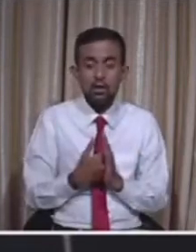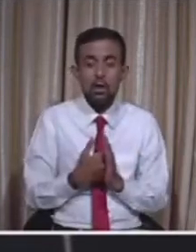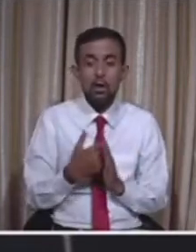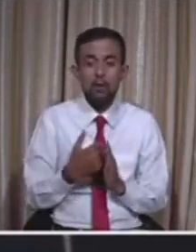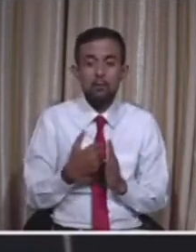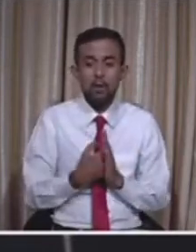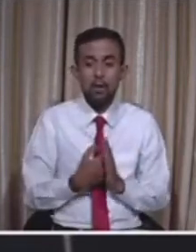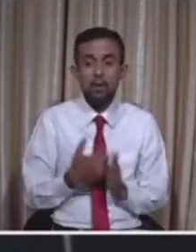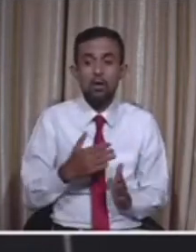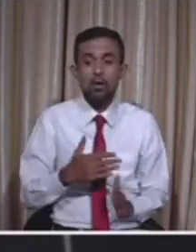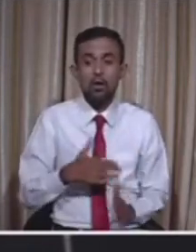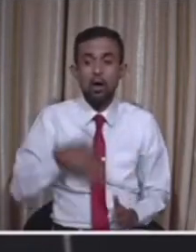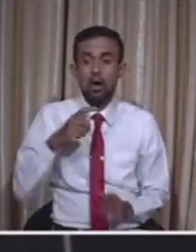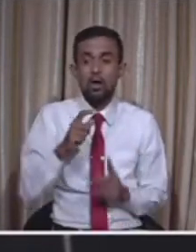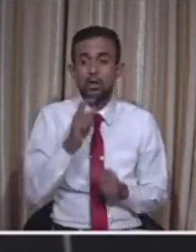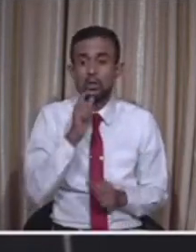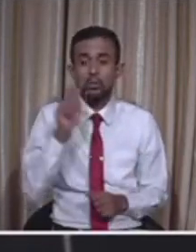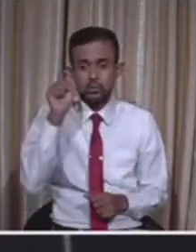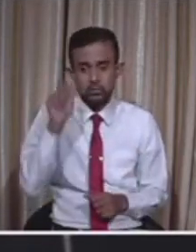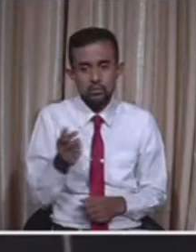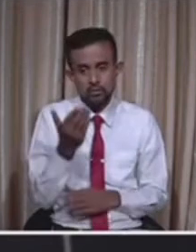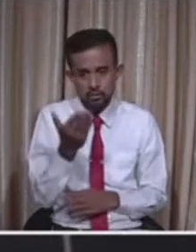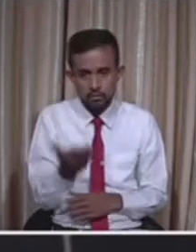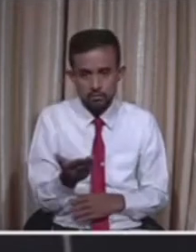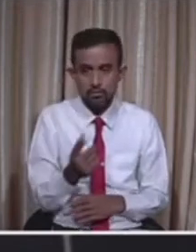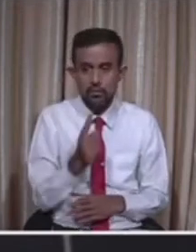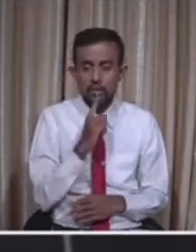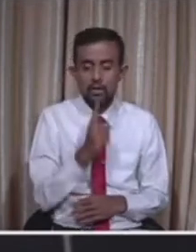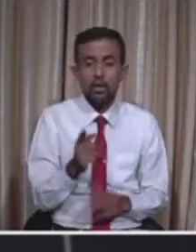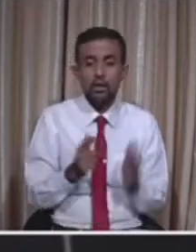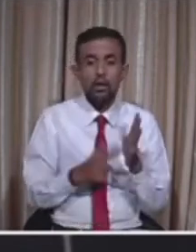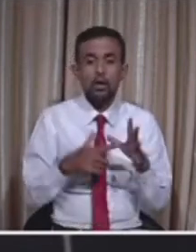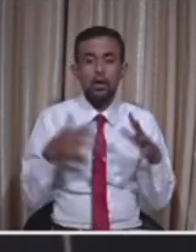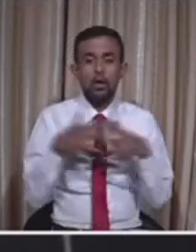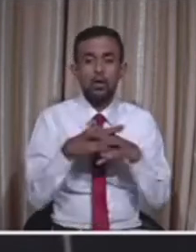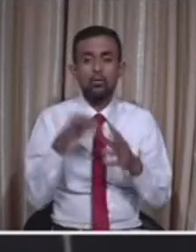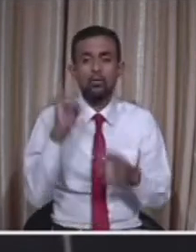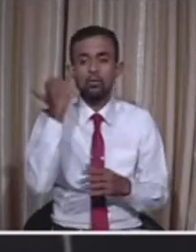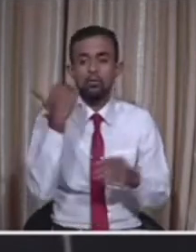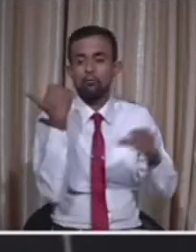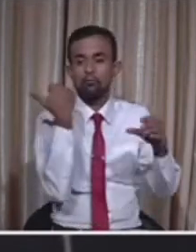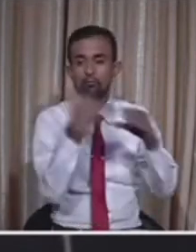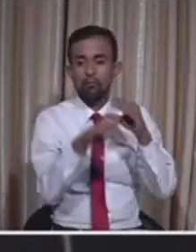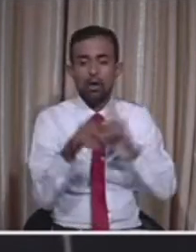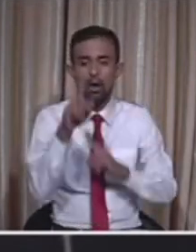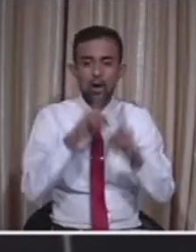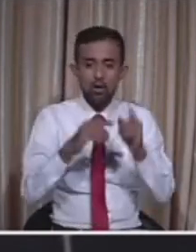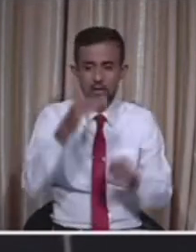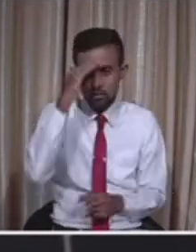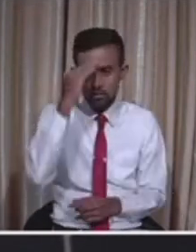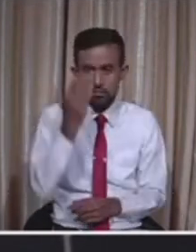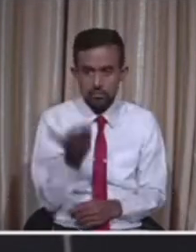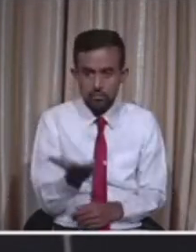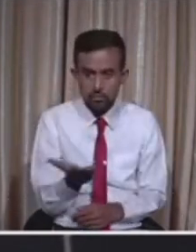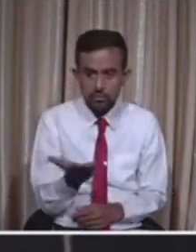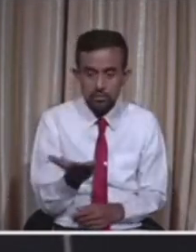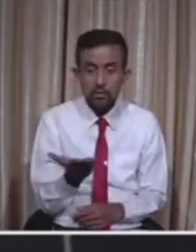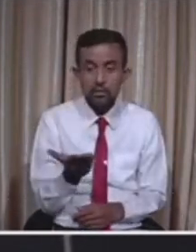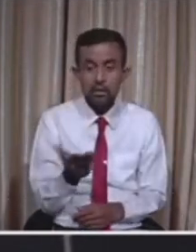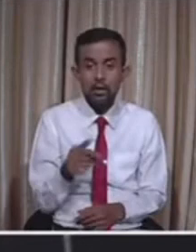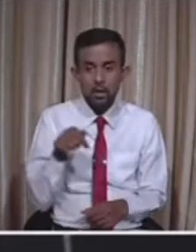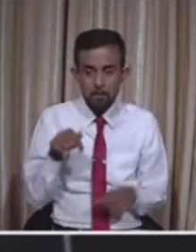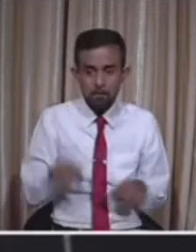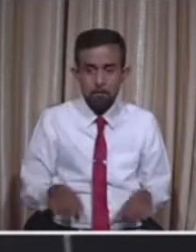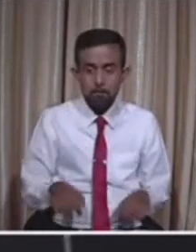ගරු අග්‍ර විනිශ්චකාර තුමාගෙන් ඉල්ලා සිටින මෙන් නීතිපතිවරයාට දන්වර ලෙස ගරු කතානායකතුමාගෙන් ඉල්ලා සිටීම කියන කාරණේත්